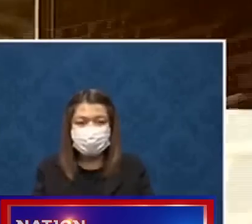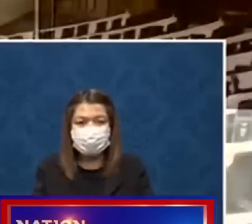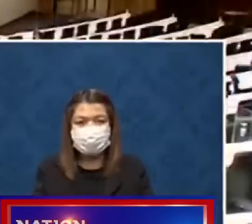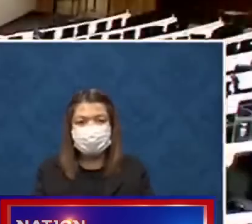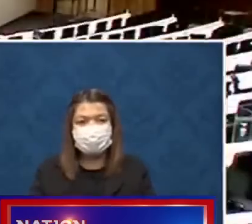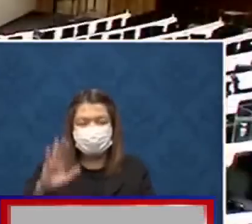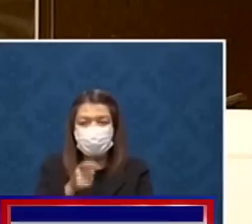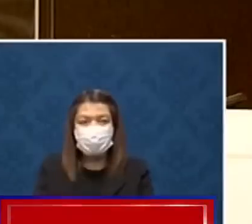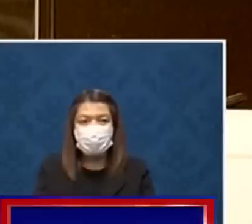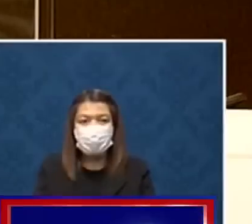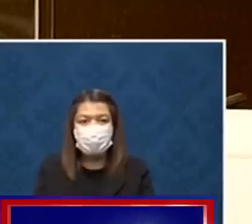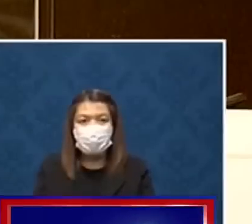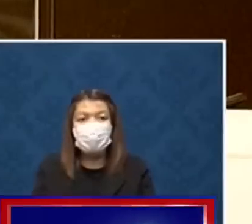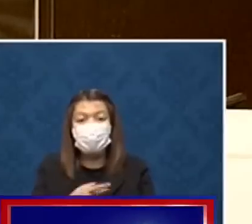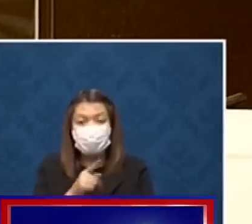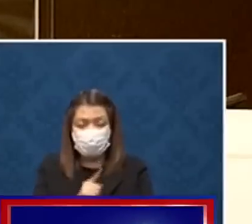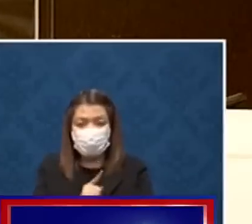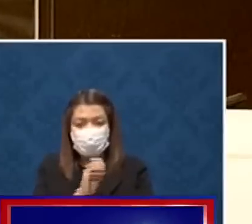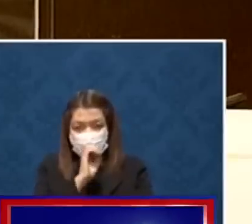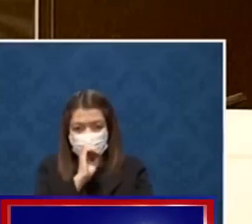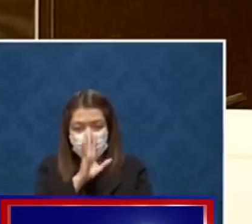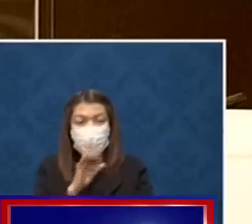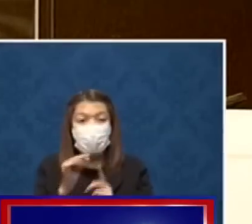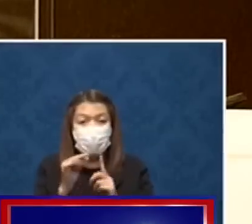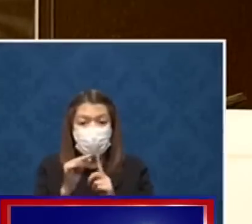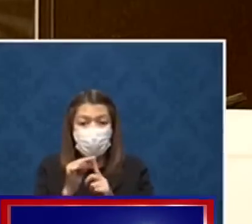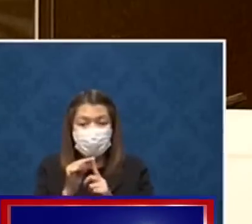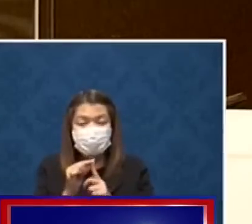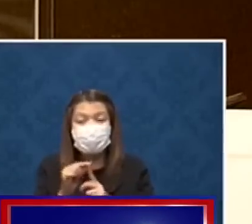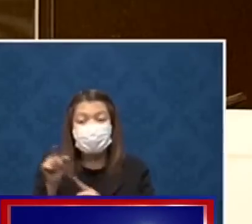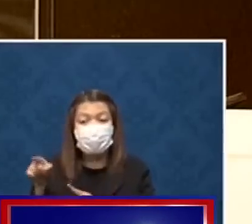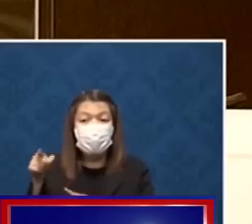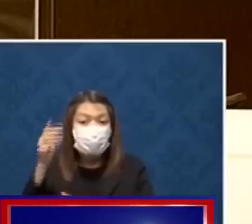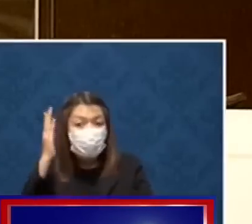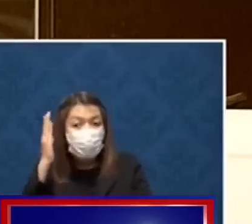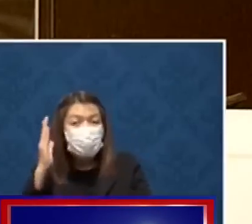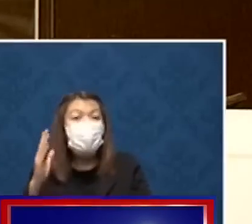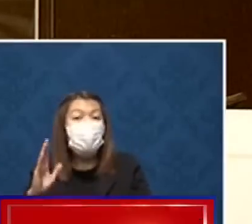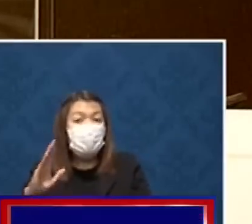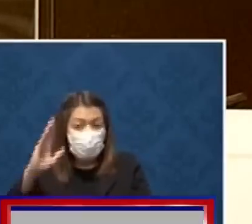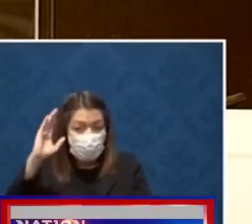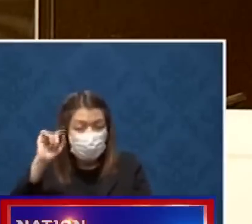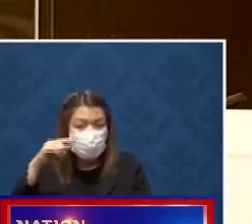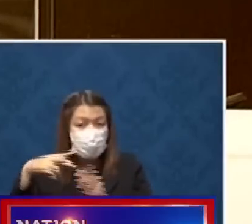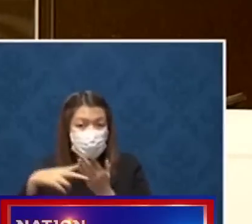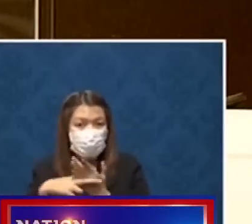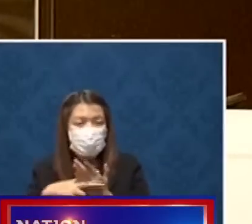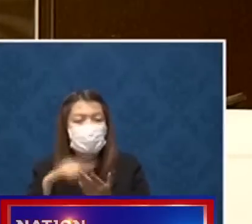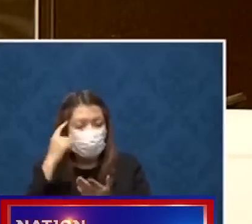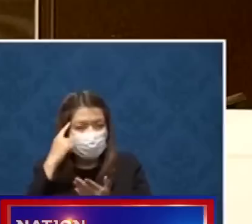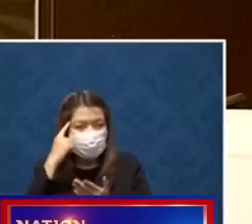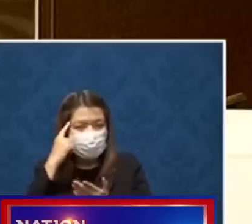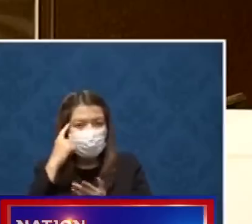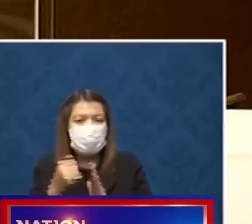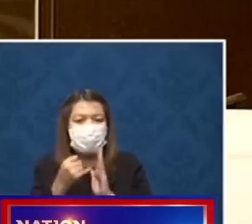งค ่ ะ เดี๋ยวนะครับผมขอวินิจฉัยว่าประเด็นที่ท่านสายันประท้วงมานั้นผมเห็นว่